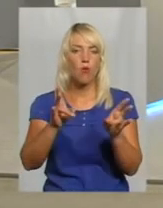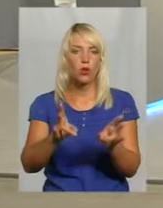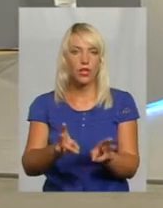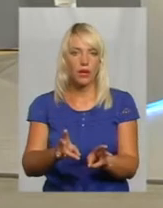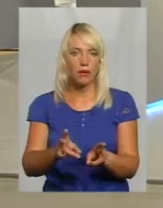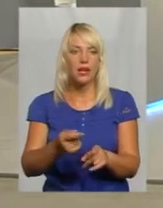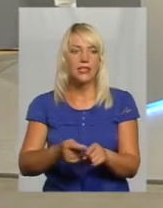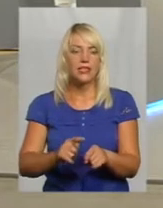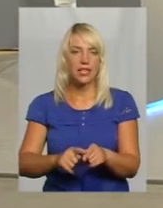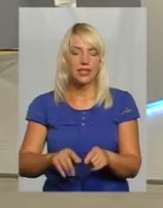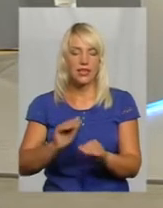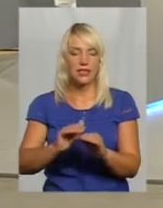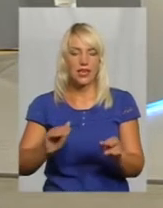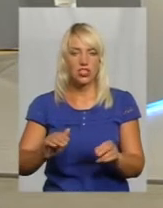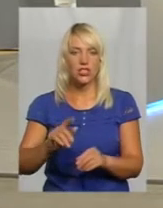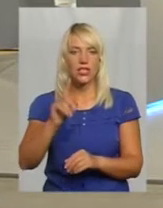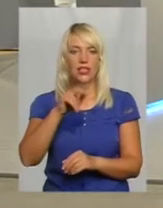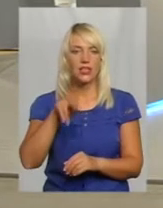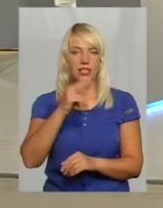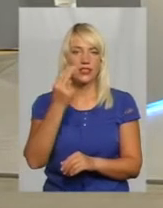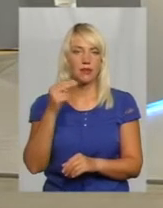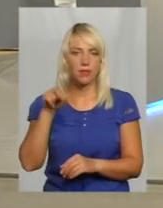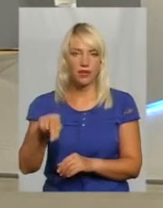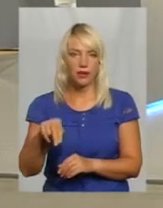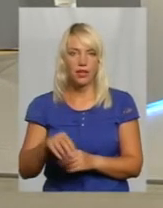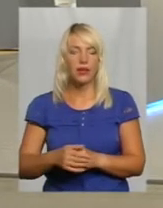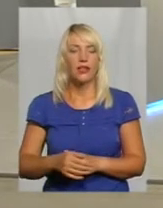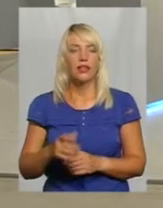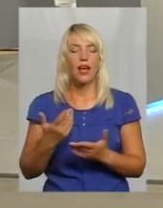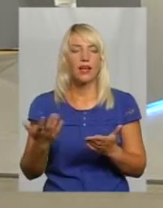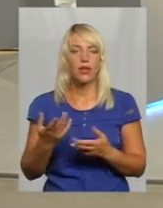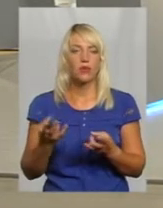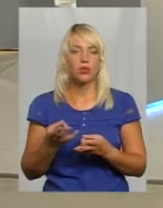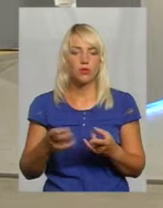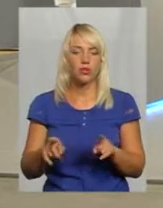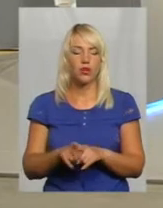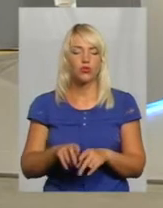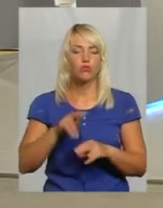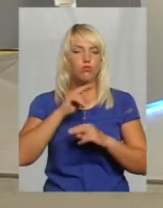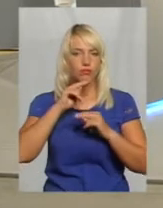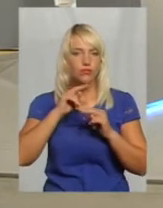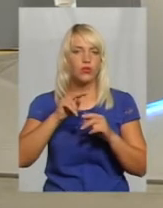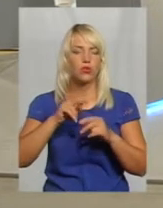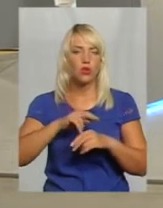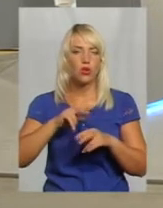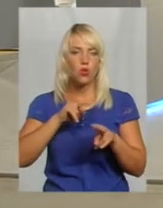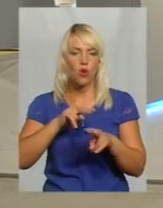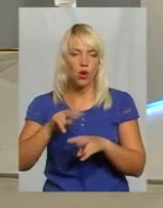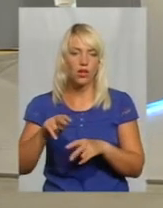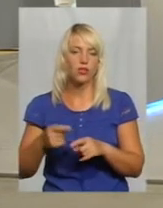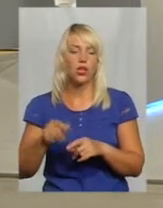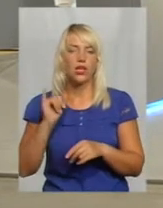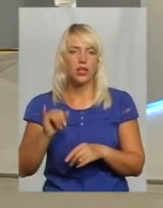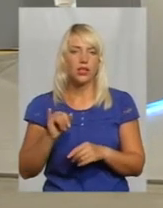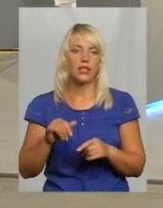цей дитячий церебральний параліч, які потребують теж постійного догляду і, можливо, такої